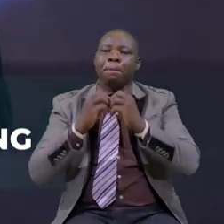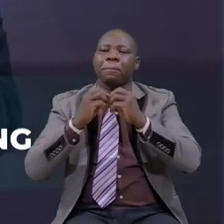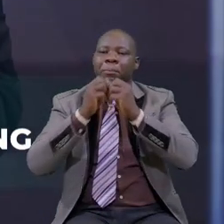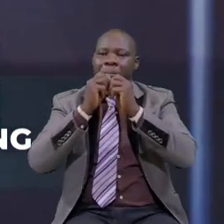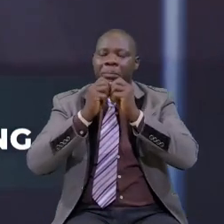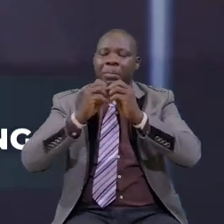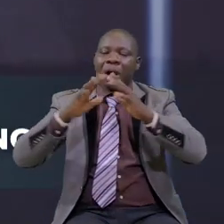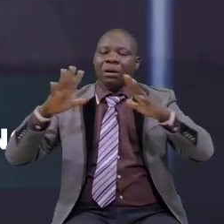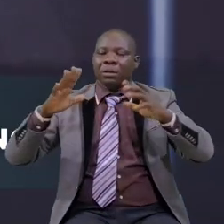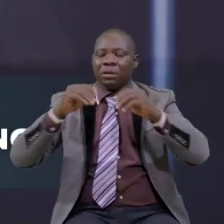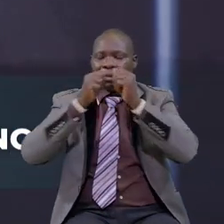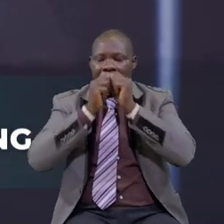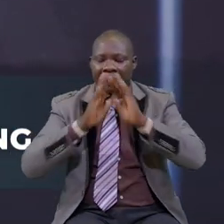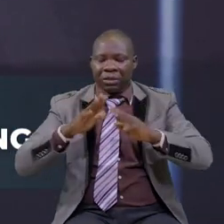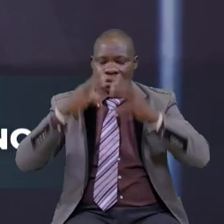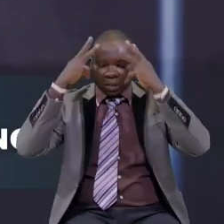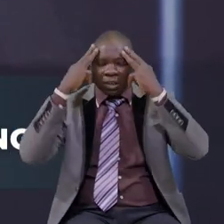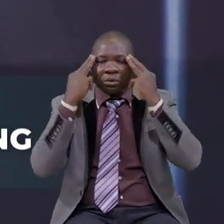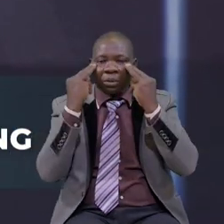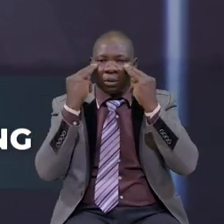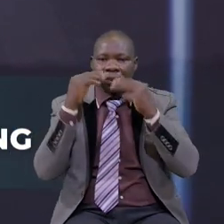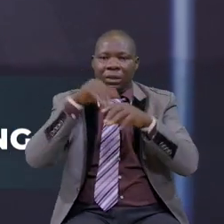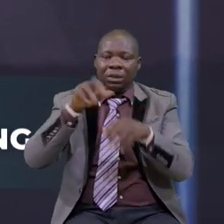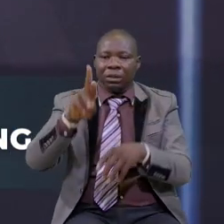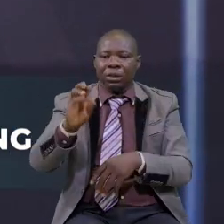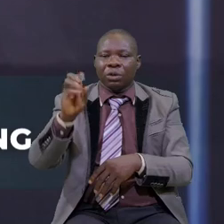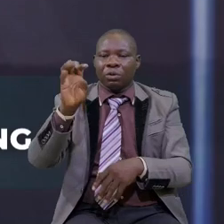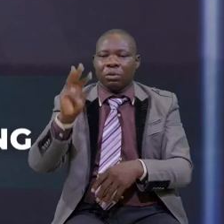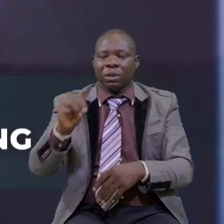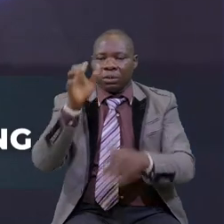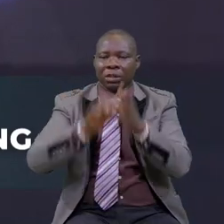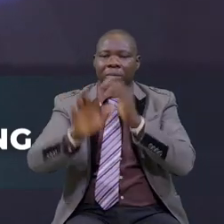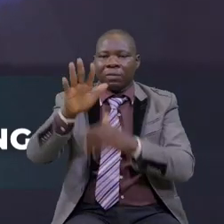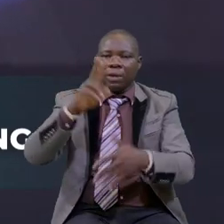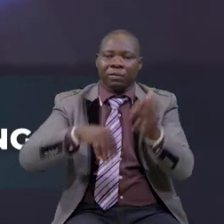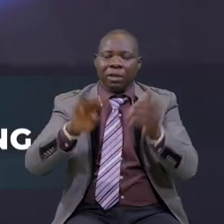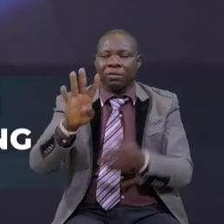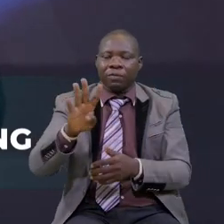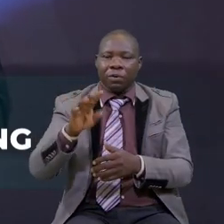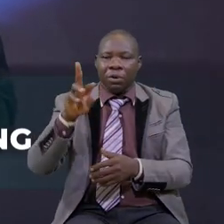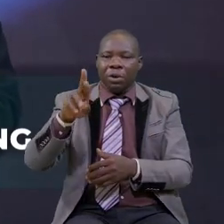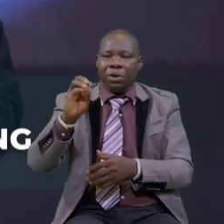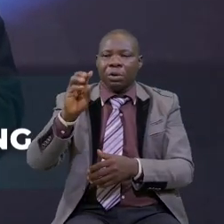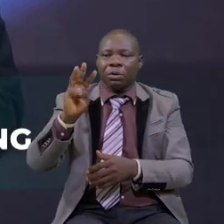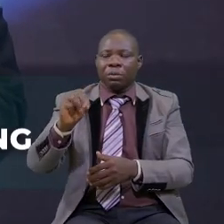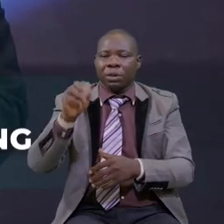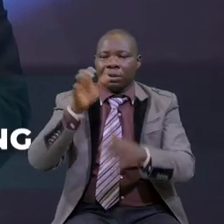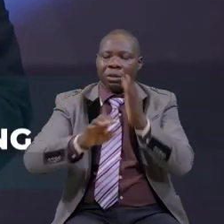expériences, bénédictions illimitées. En Romains chapitre 5, verset 4. Romains